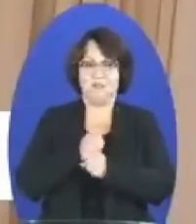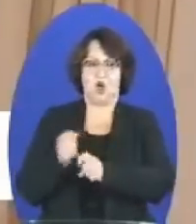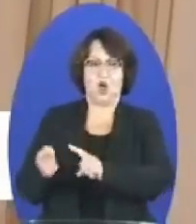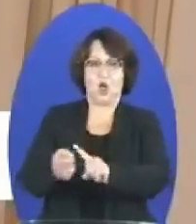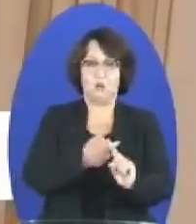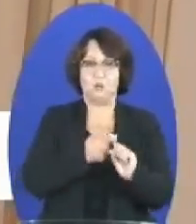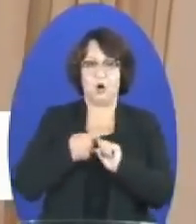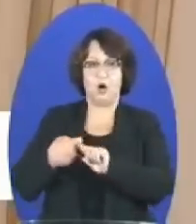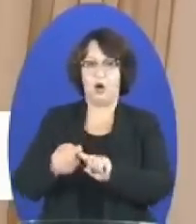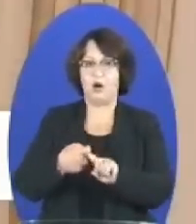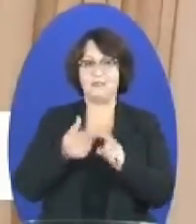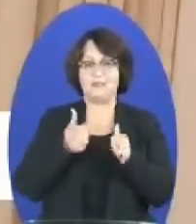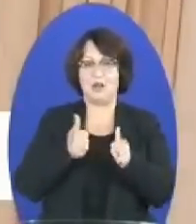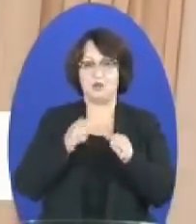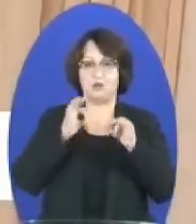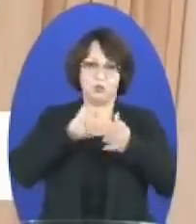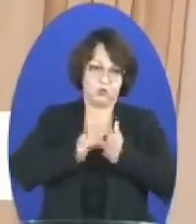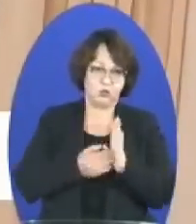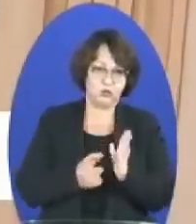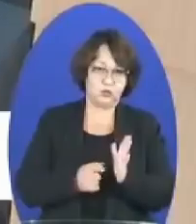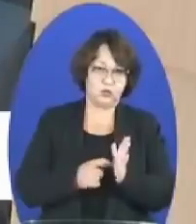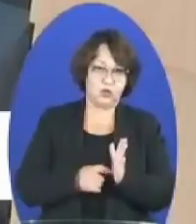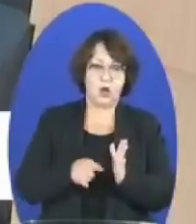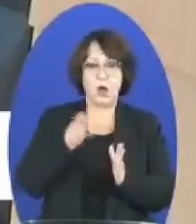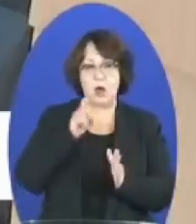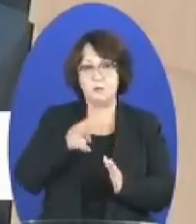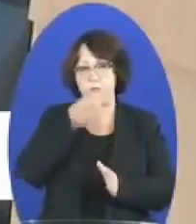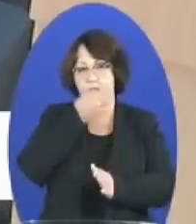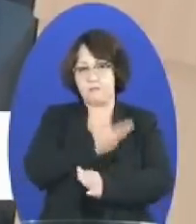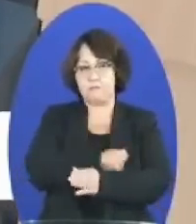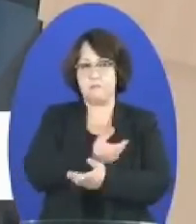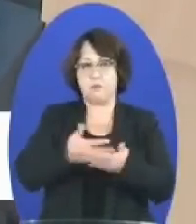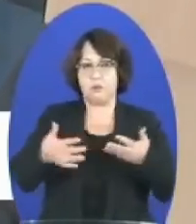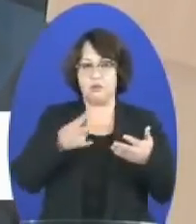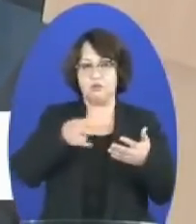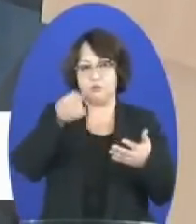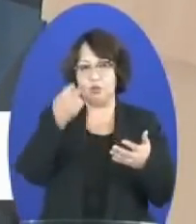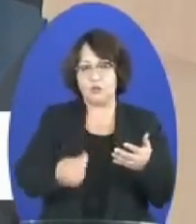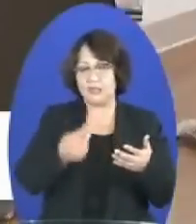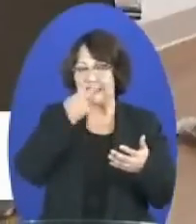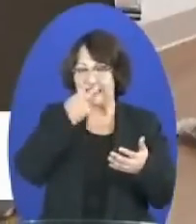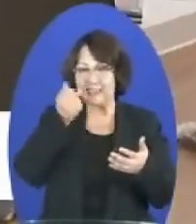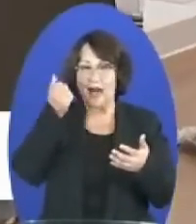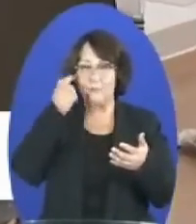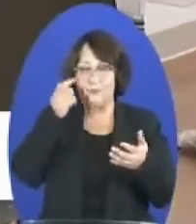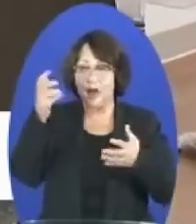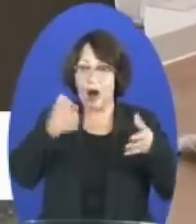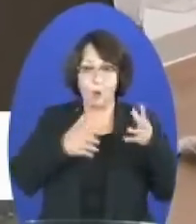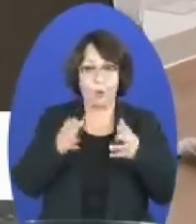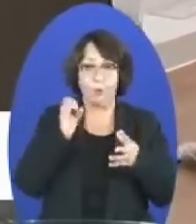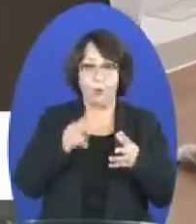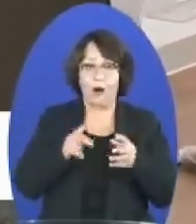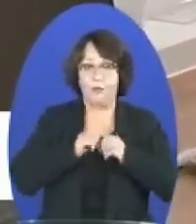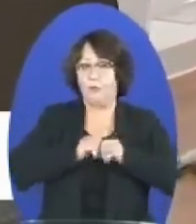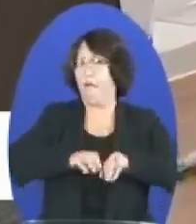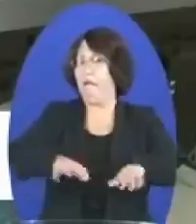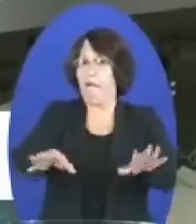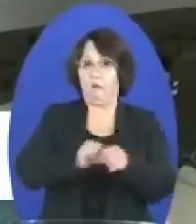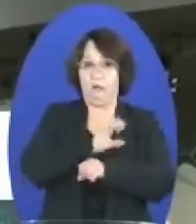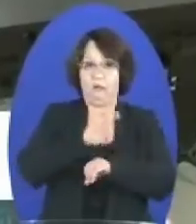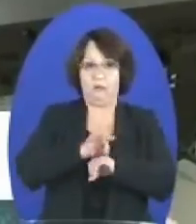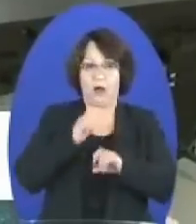гэдгийг албаныхан онцолж байна. Учир нь эм эмнэлгийн хэрэгслийн нөөц өнөөдөр хэр хэмжээтэй байгааг нэгтгэхгүй бол халдвар тархлаа гэхэд хариу арга хэмжээ